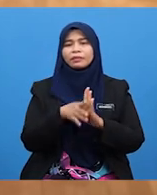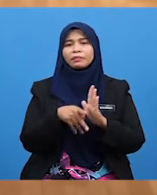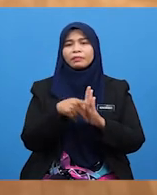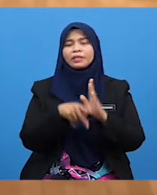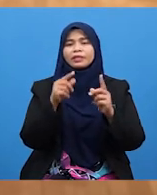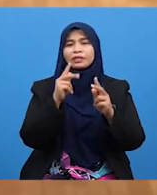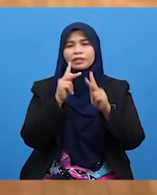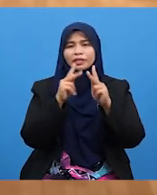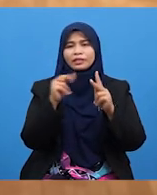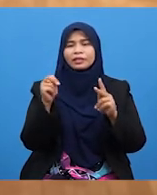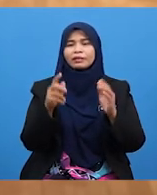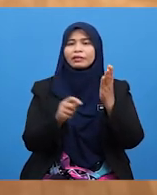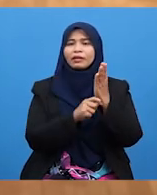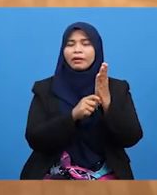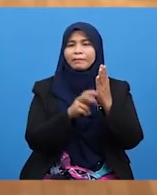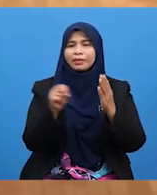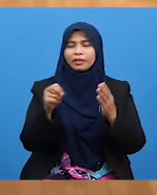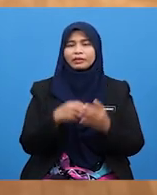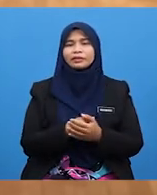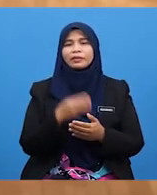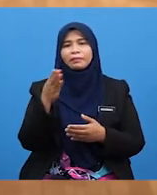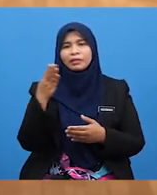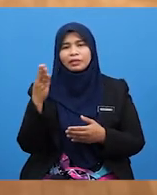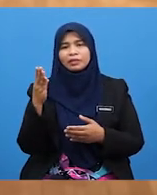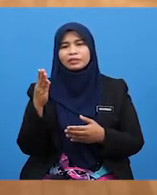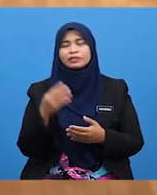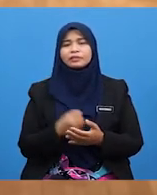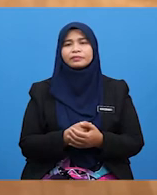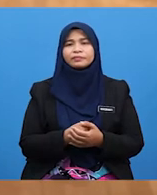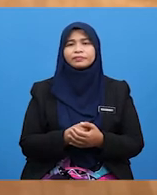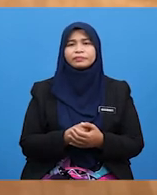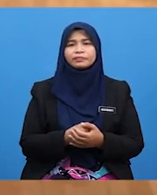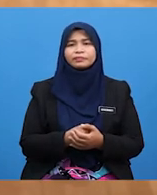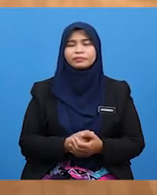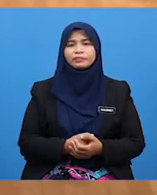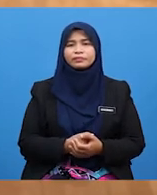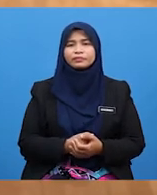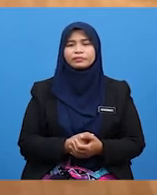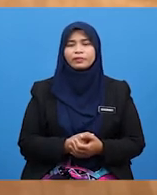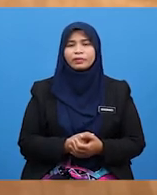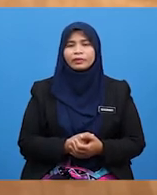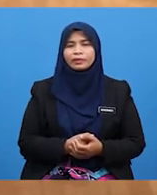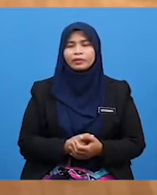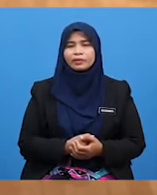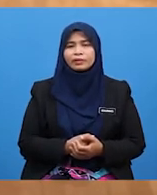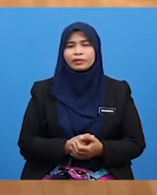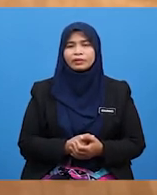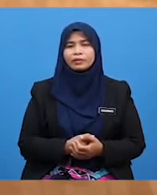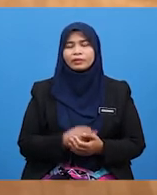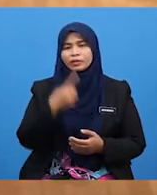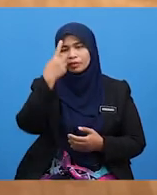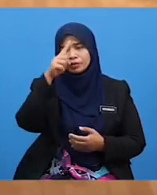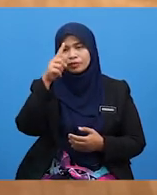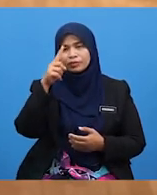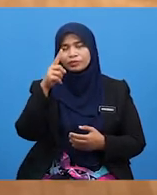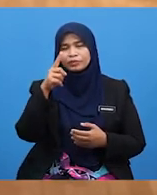perkataan tambahan. Ini biasa dilakukan oleh kita punya legenda penyanyi Melayu asli lah. Ini untuk apa